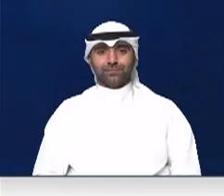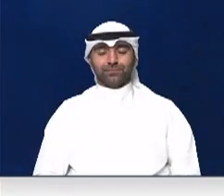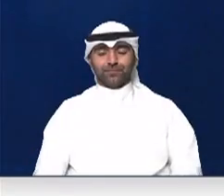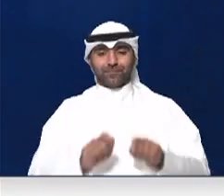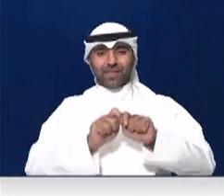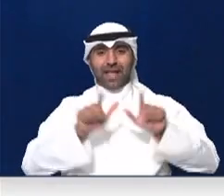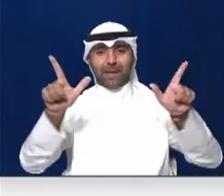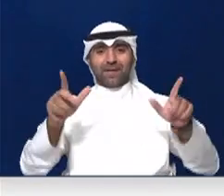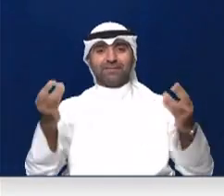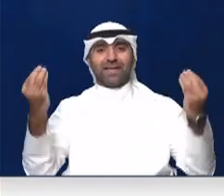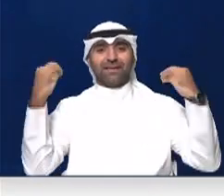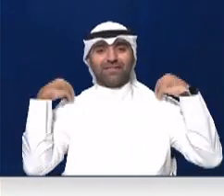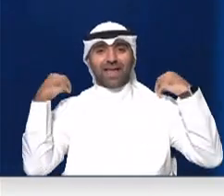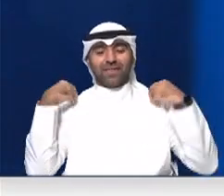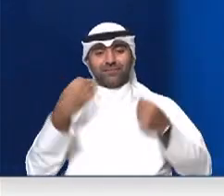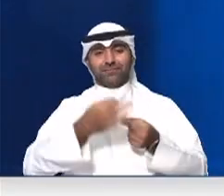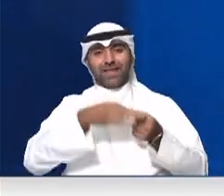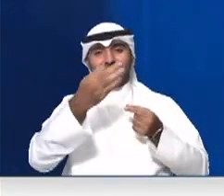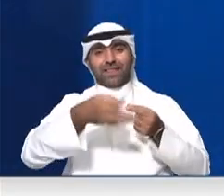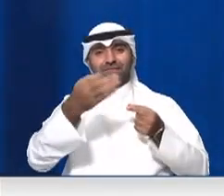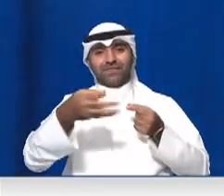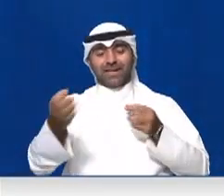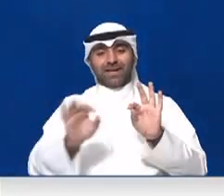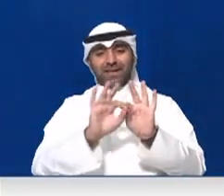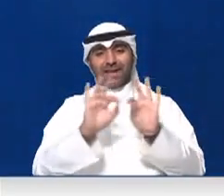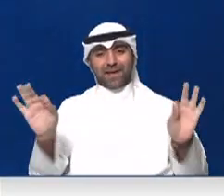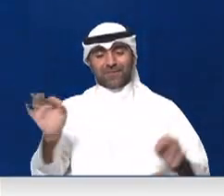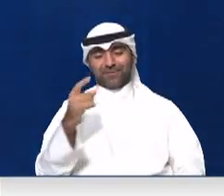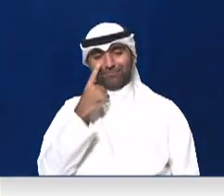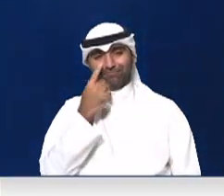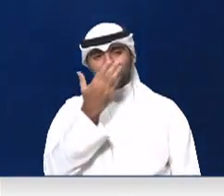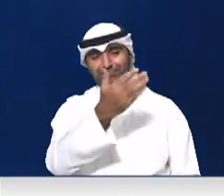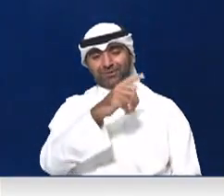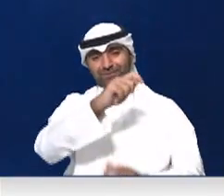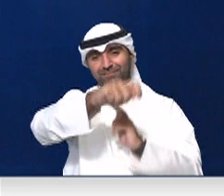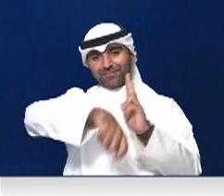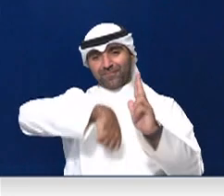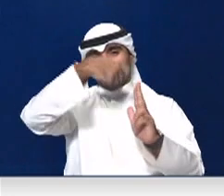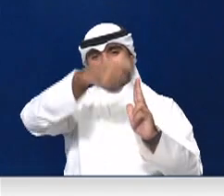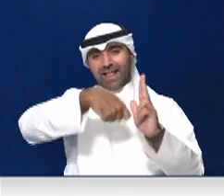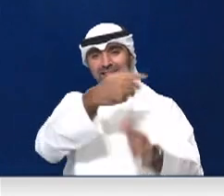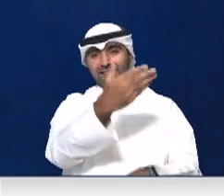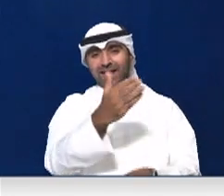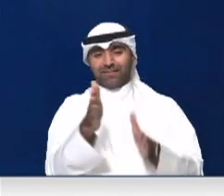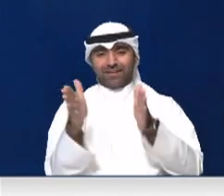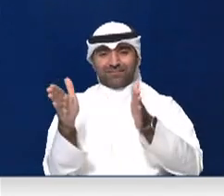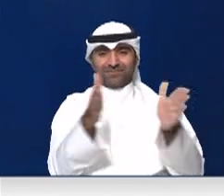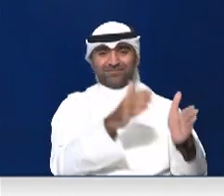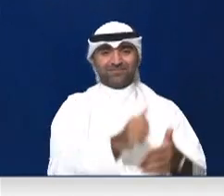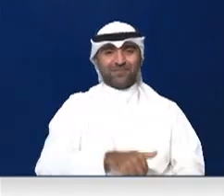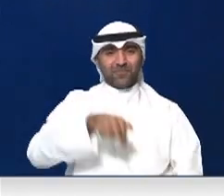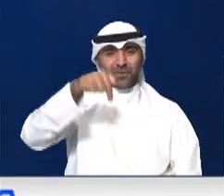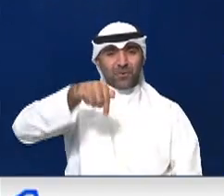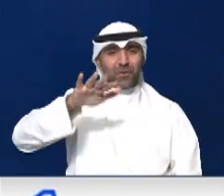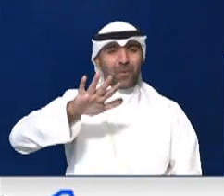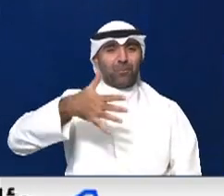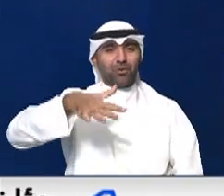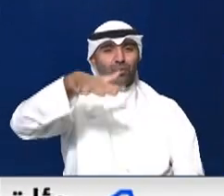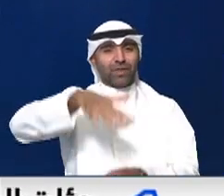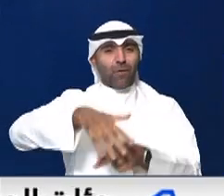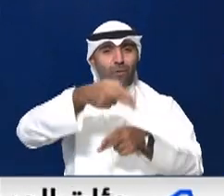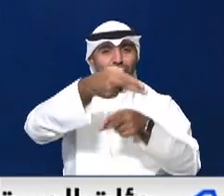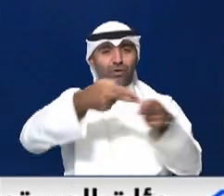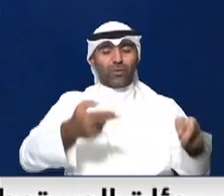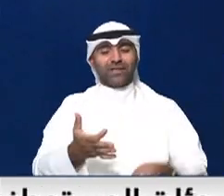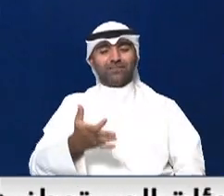مشاهدينا ننتقل معكم الى اخر الاخبار الرياضيه والتي توجه العداء البطل يعقوب اليوحه بالميداليه الذهبيه